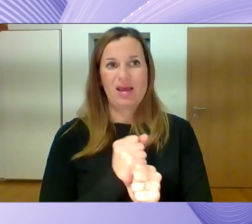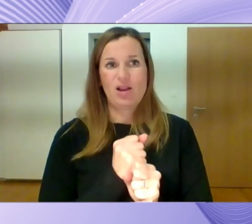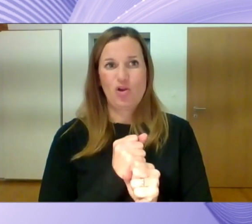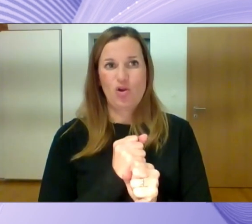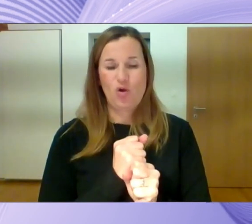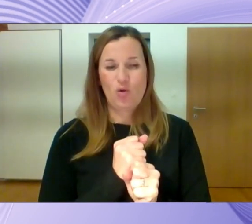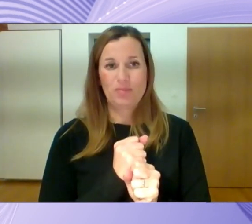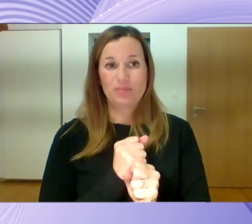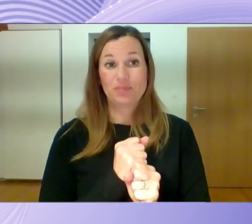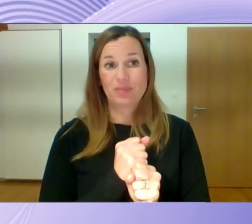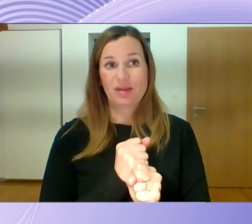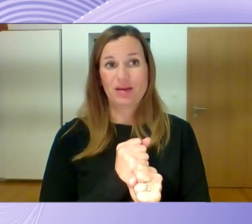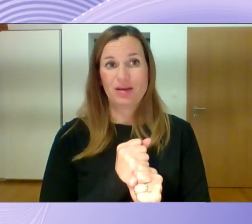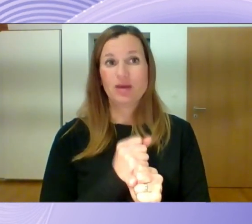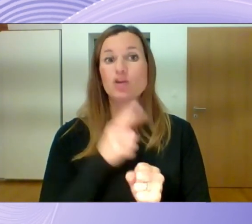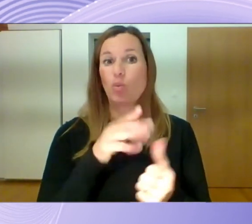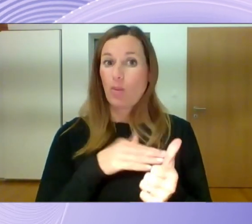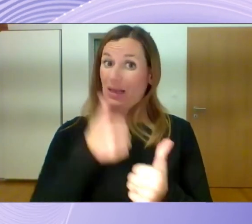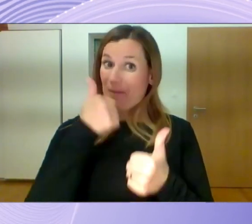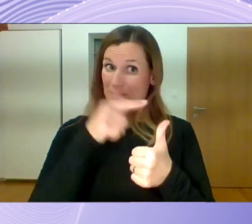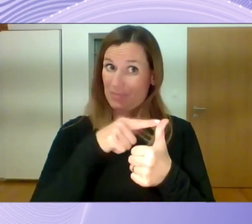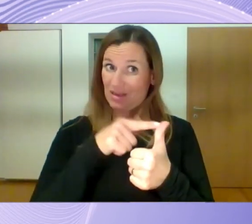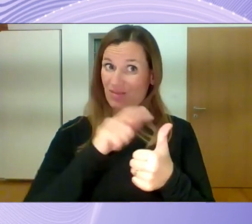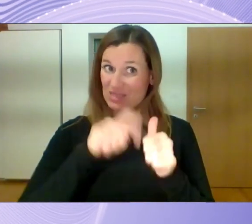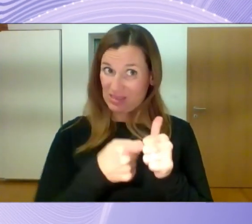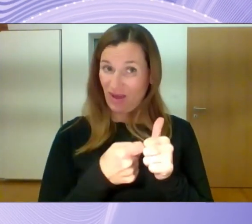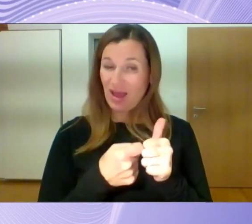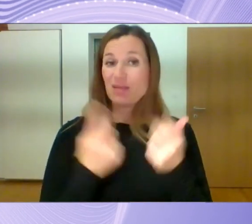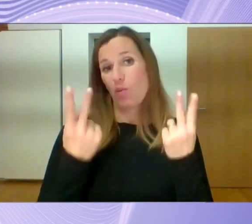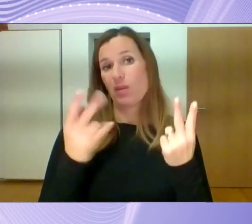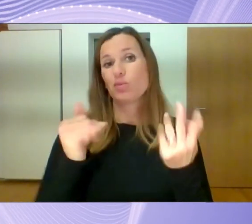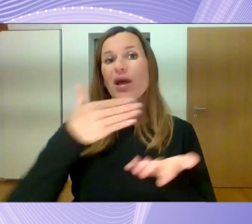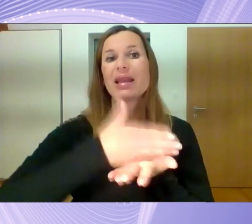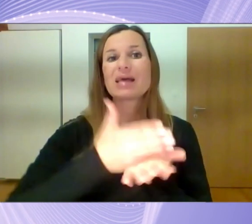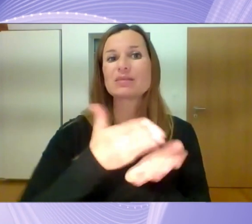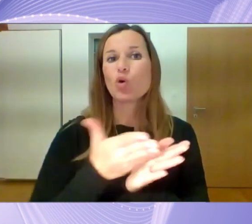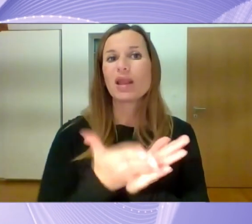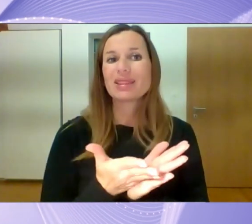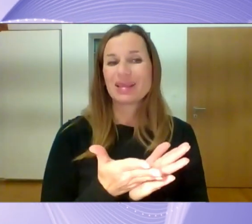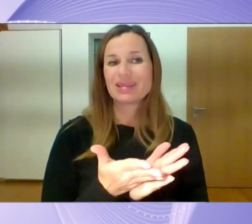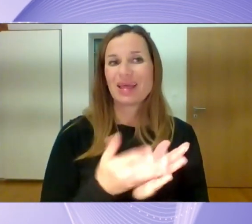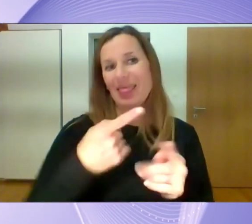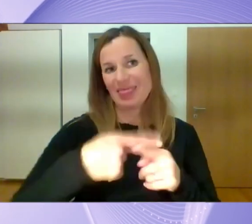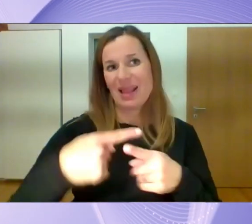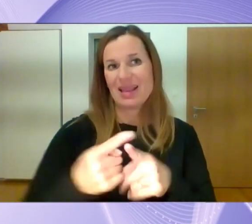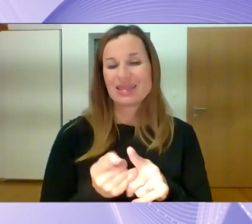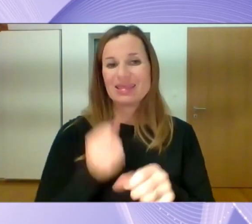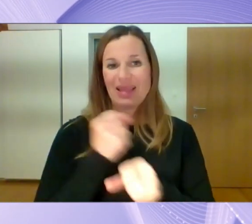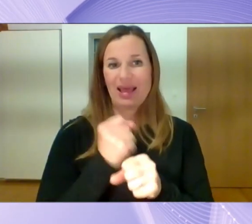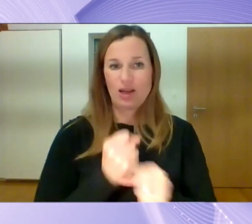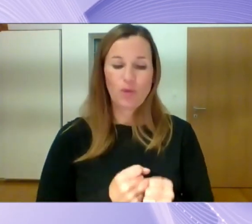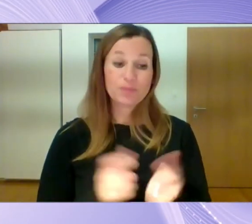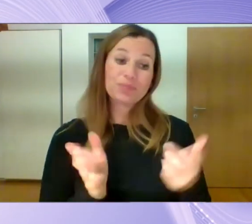se prerazporedi delo. Se pravi, prva stvar, ki se jo da narediti. Druga stvar je prostovoljstvo